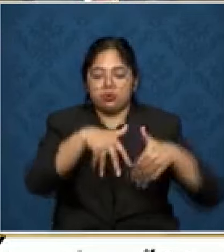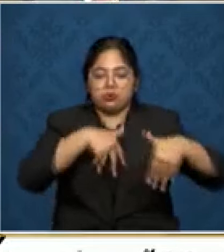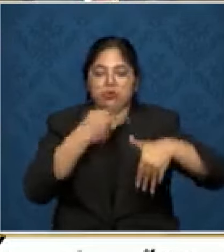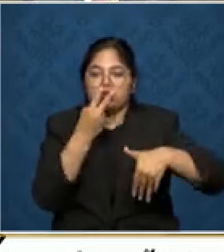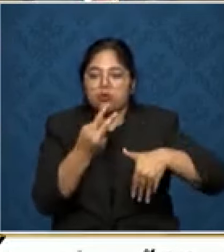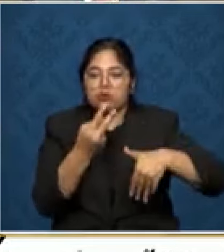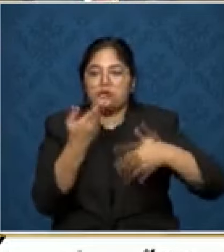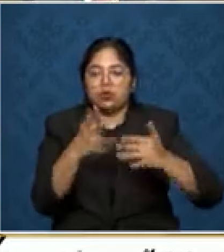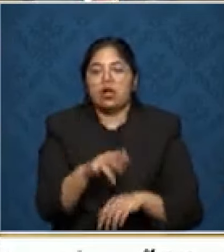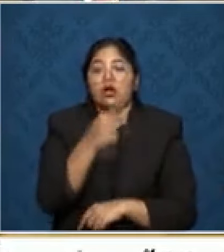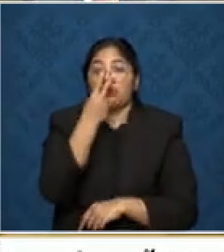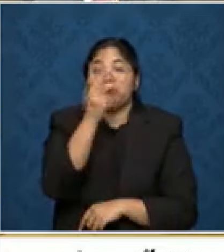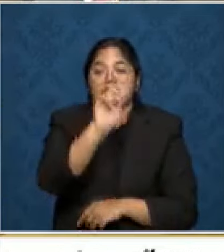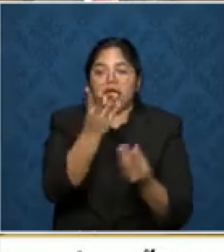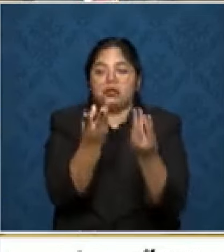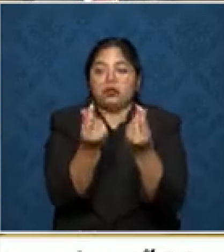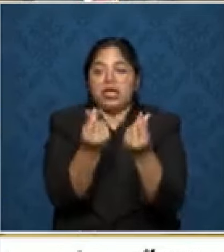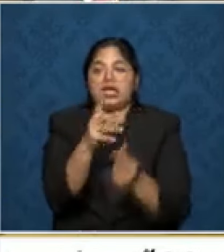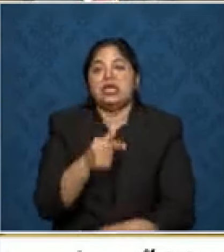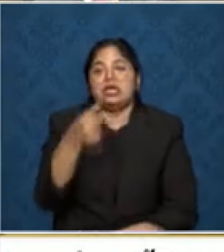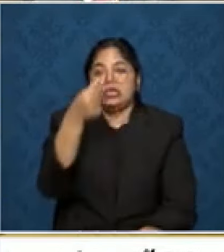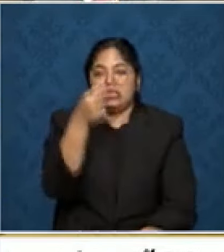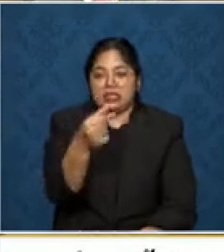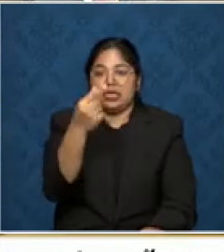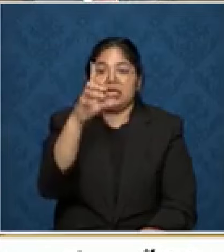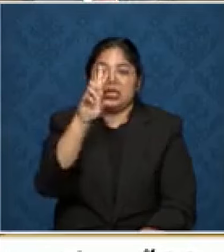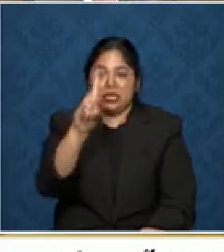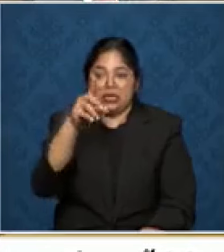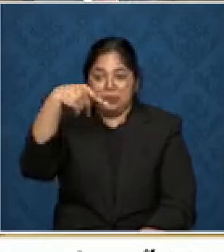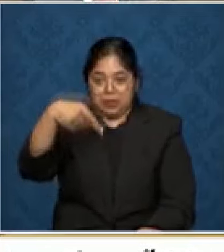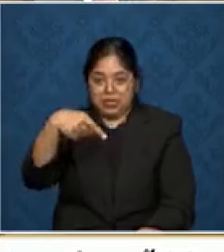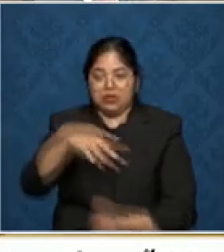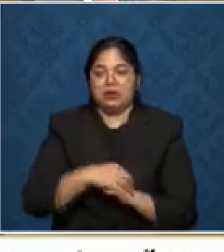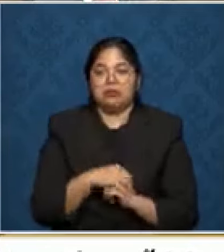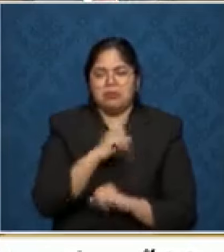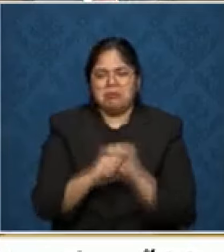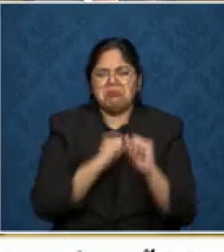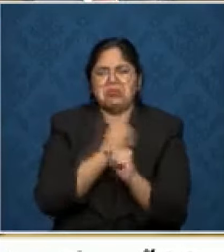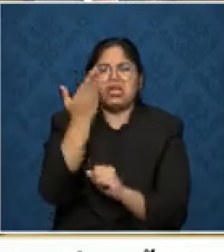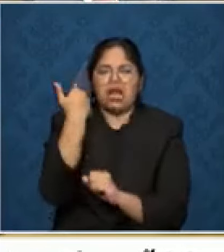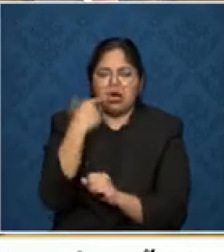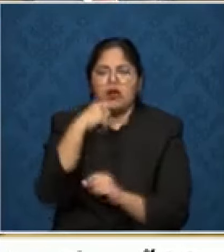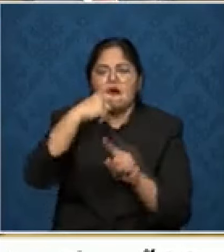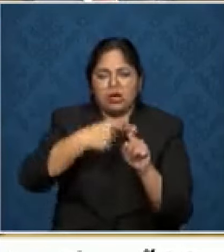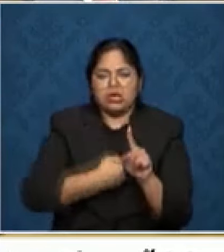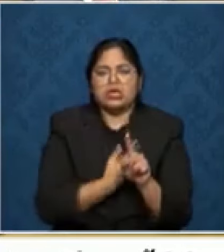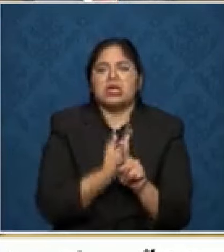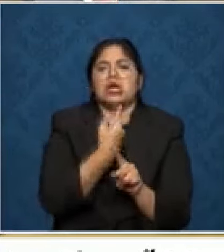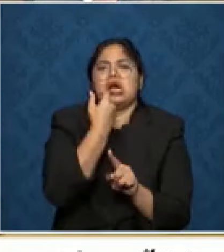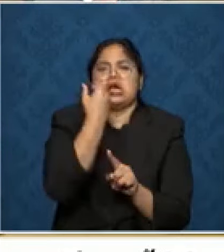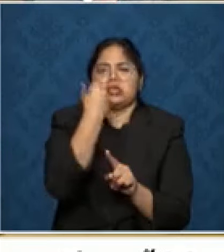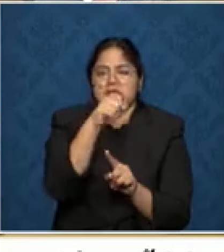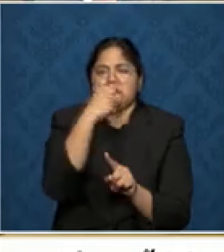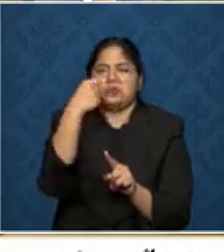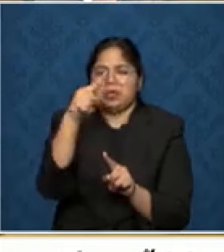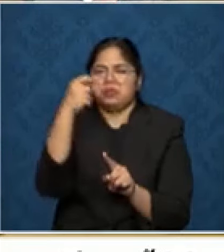เลขGDPไตรมาส 4รัฐบาลนี้เข้ามาแล้วปีที่แล้วตุลาคมพฤศจิกายนธันวาคมต่ำกว่า